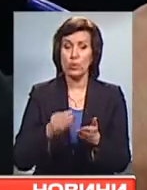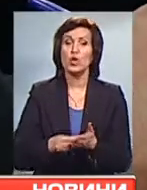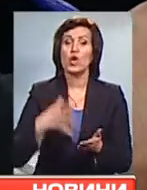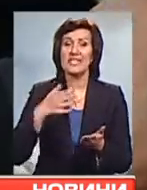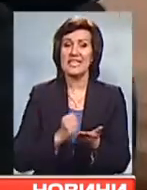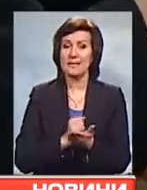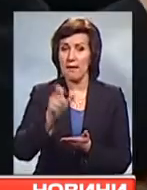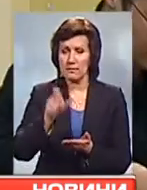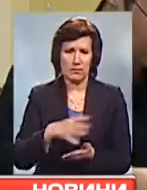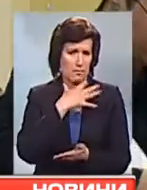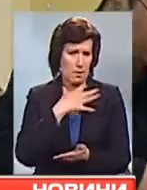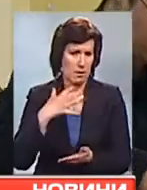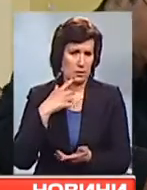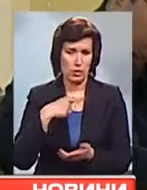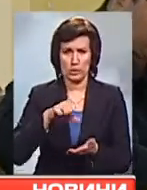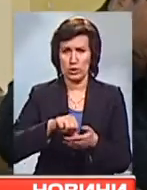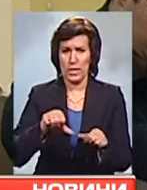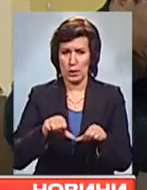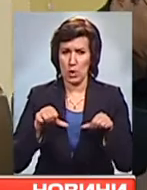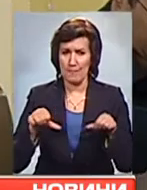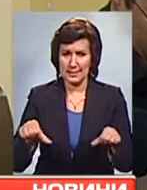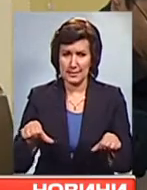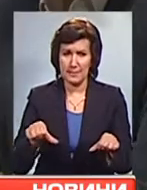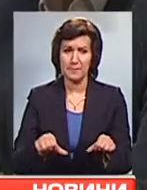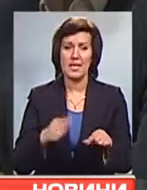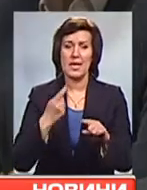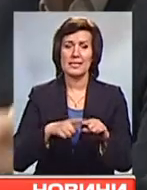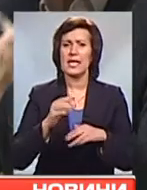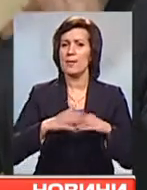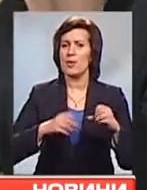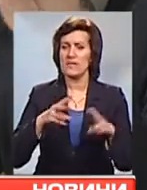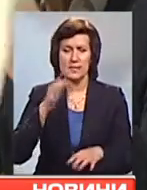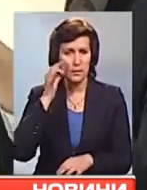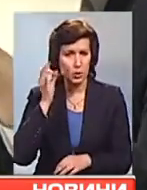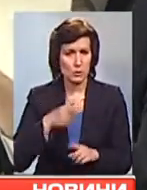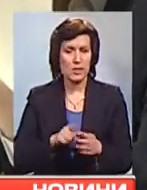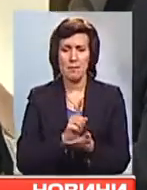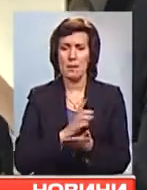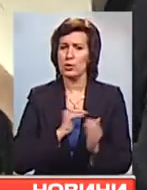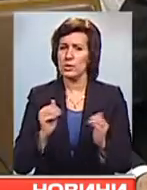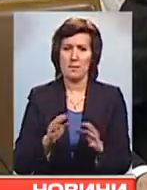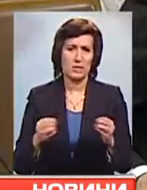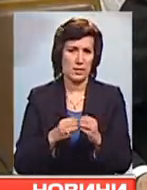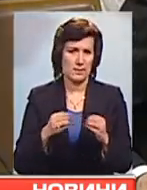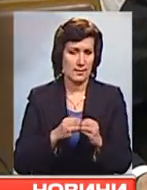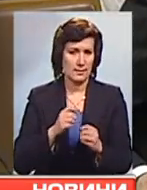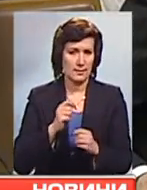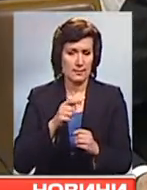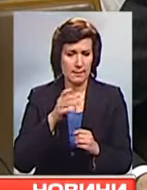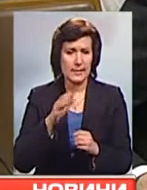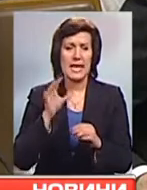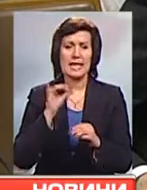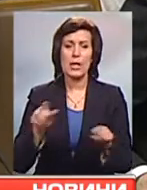оцінювати кандидата, багато, каже член комісії Віктор Мусіяка. Це і професійний досвід, який має бути не меншим за десятилітній,